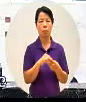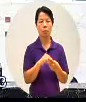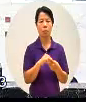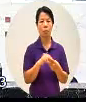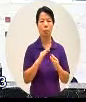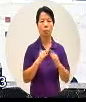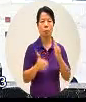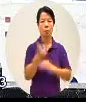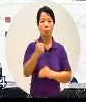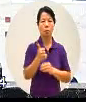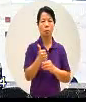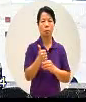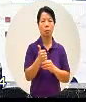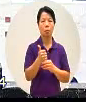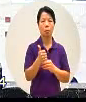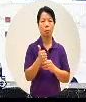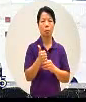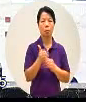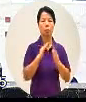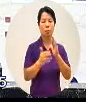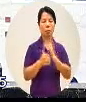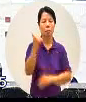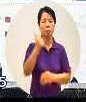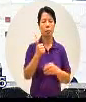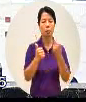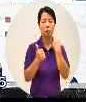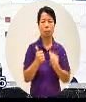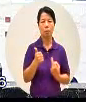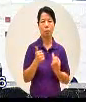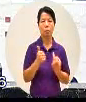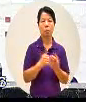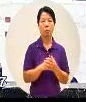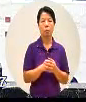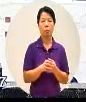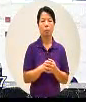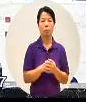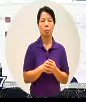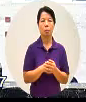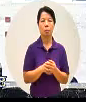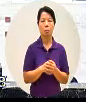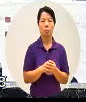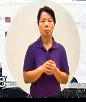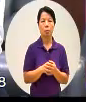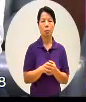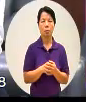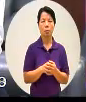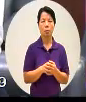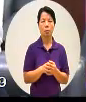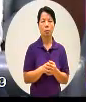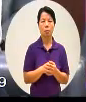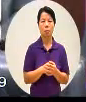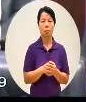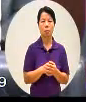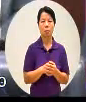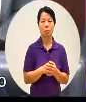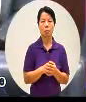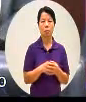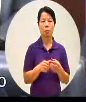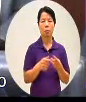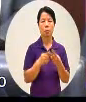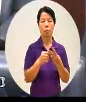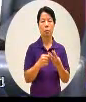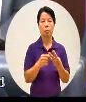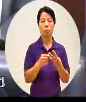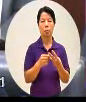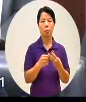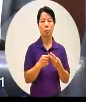旺来的讲市长因小弟啊，外口拢安尼讲啊。 啊，过来。 小弟， 我跟你讲， 市长的 弟应该啊。 是吗？还有谁？